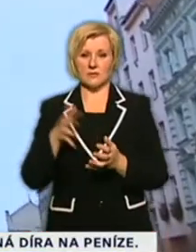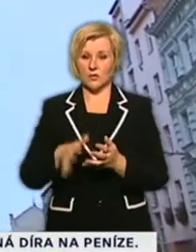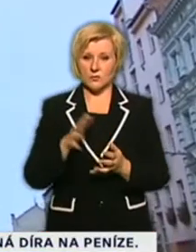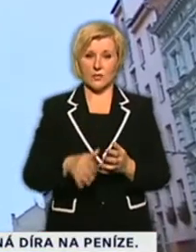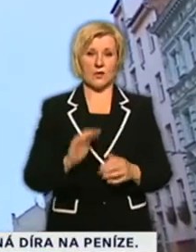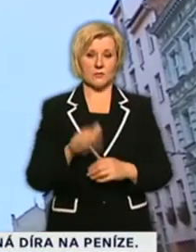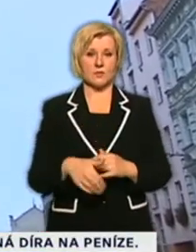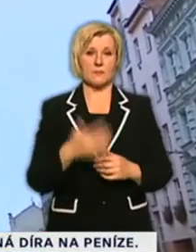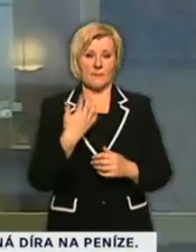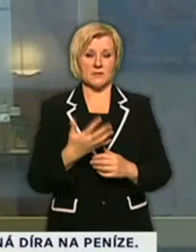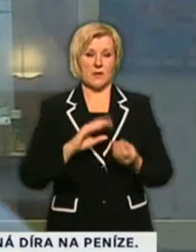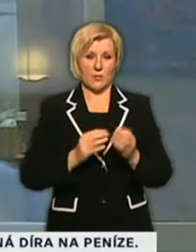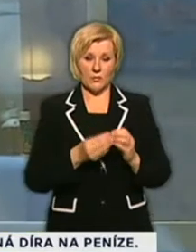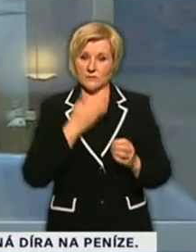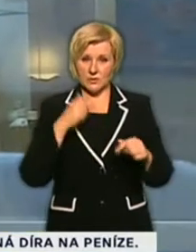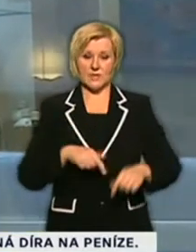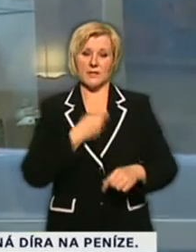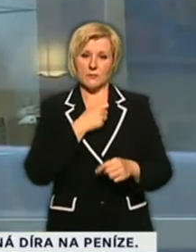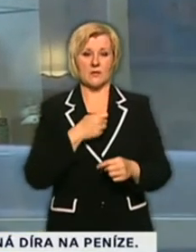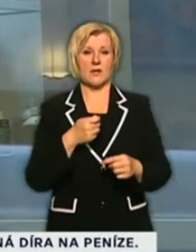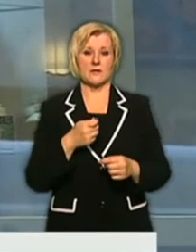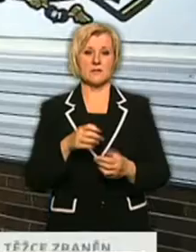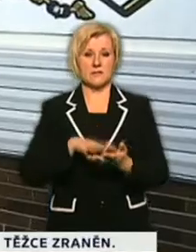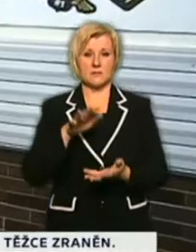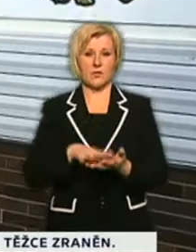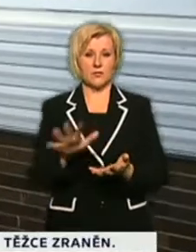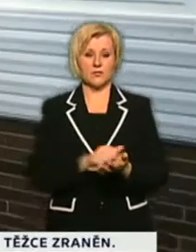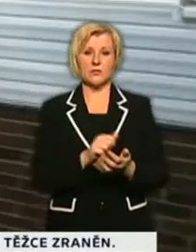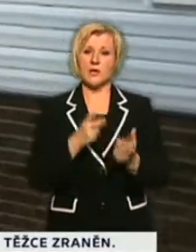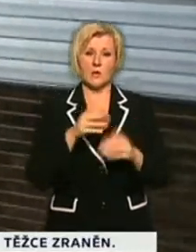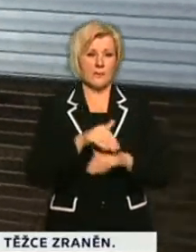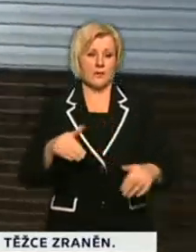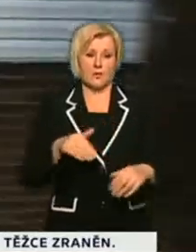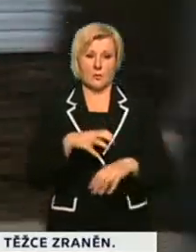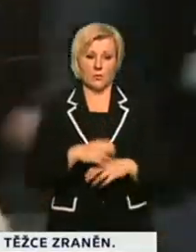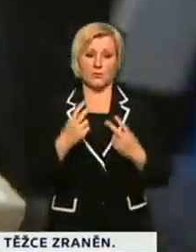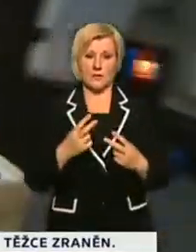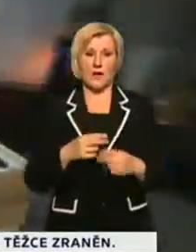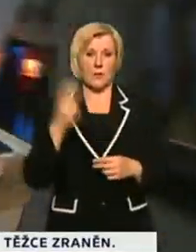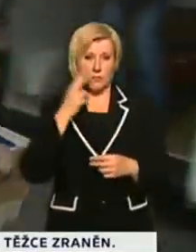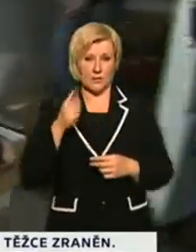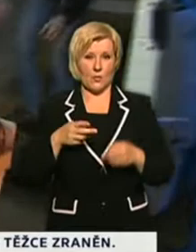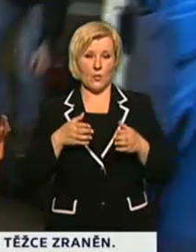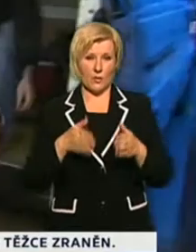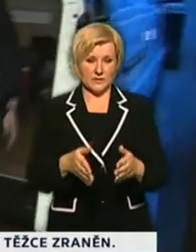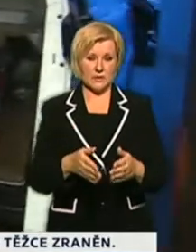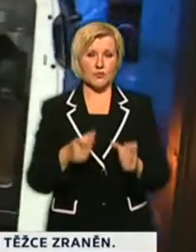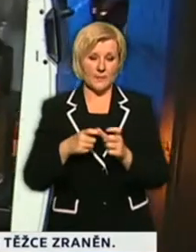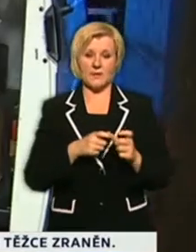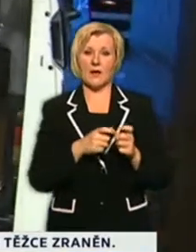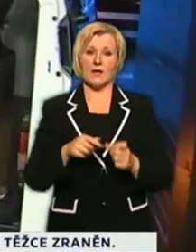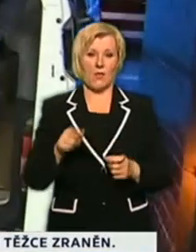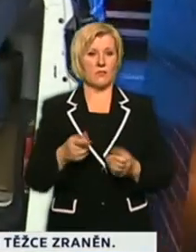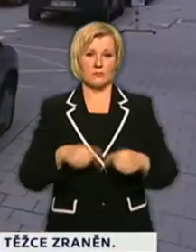Z víc než 50 growshopů v Česku kriminalisté odvezli zboží za miliony korun. Majitel toho v brněnské ulici Špitálka své